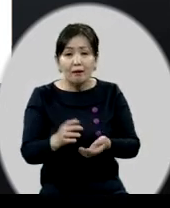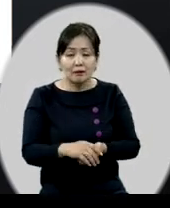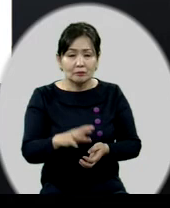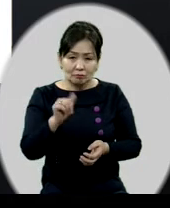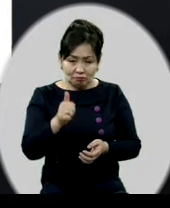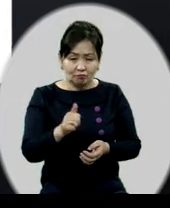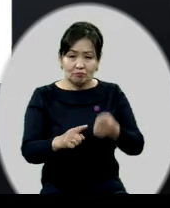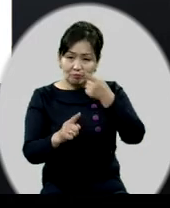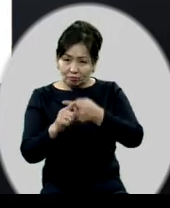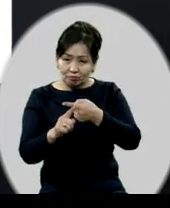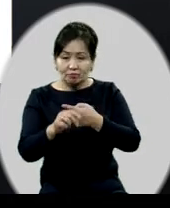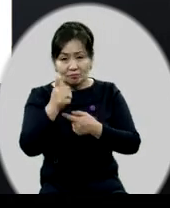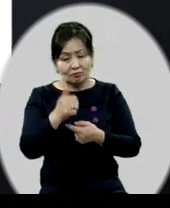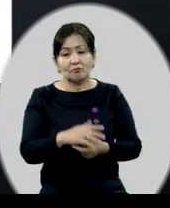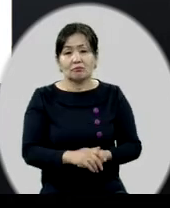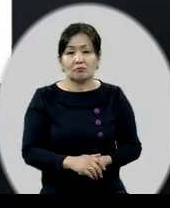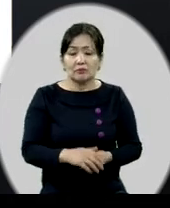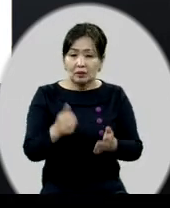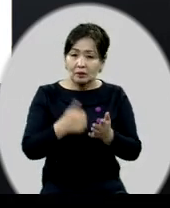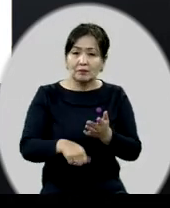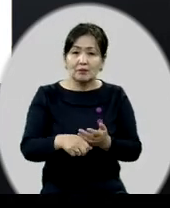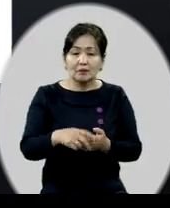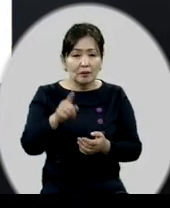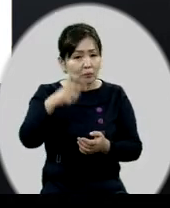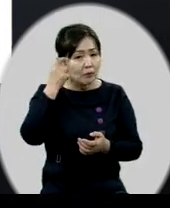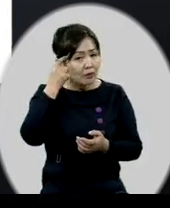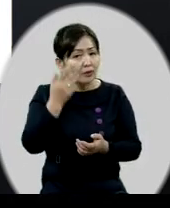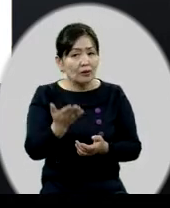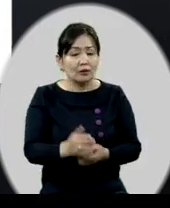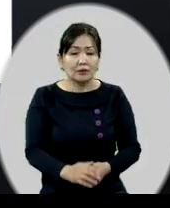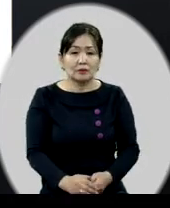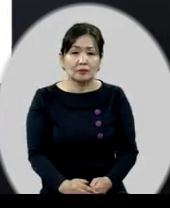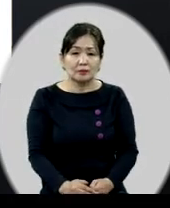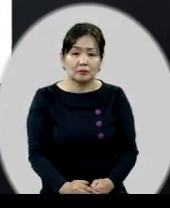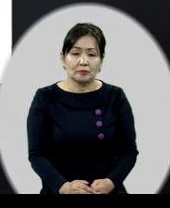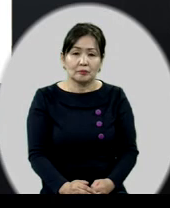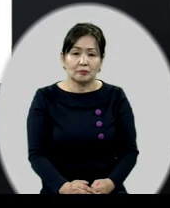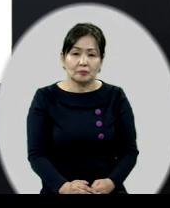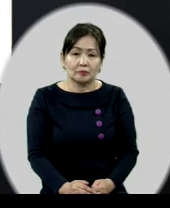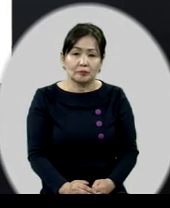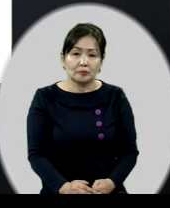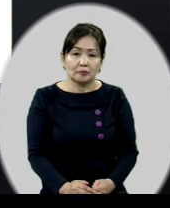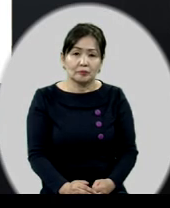Сайн байна, нэмэх үйлдэл хийлээ. Дэвтэртээ бодоорой хүүхдүүдээ.